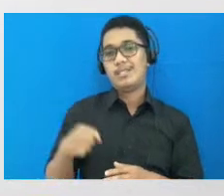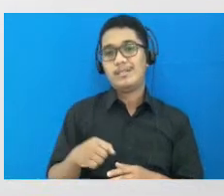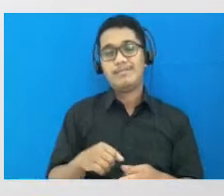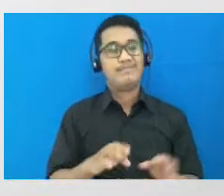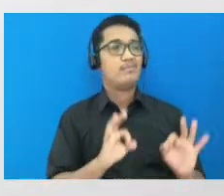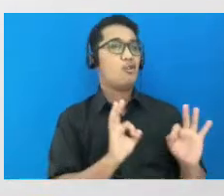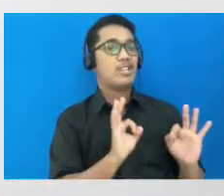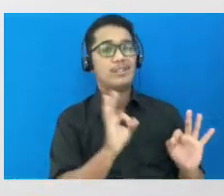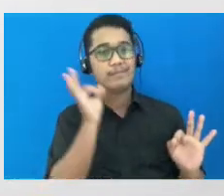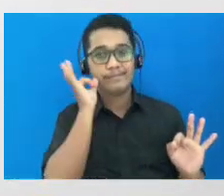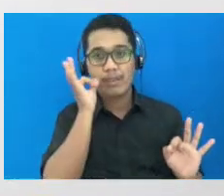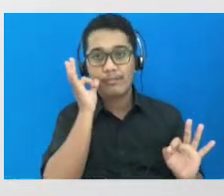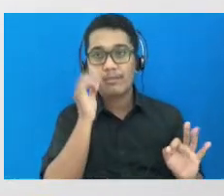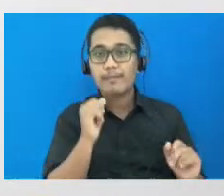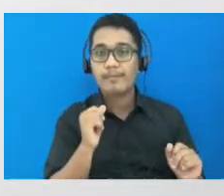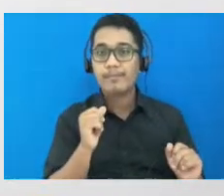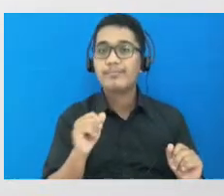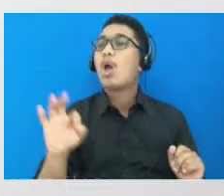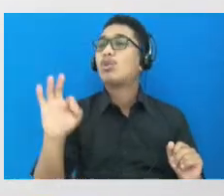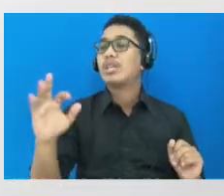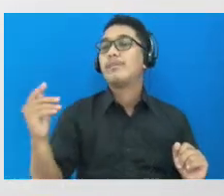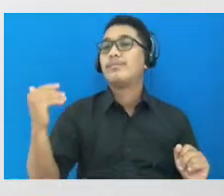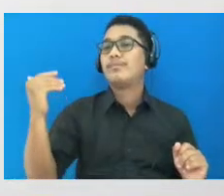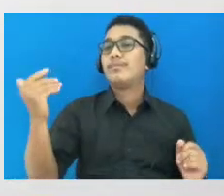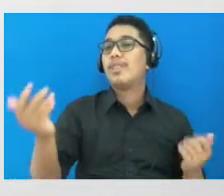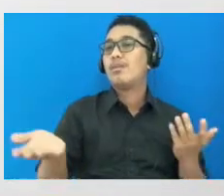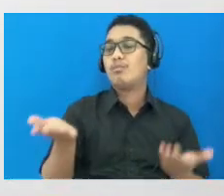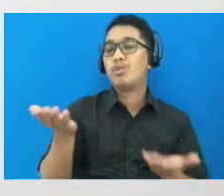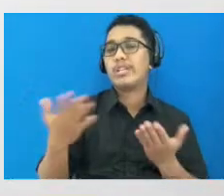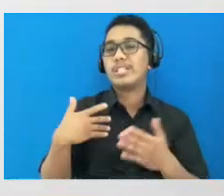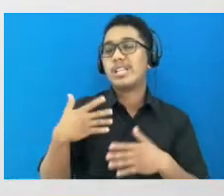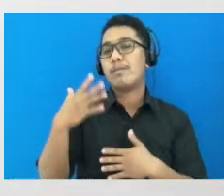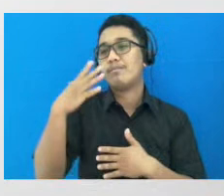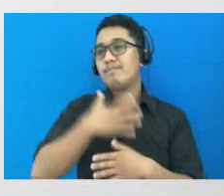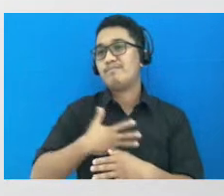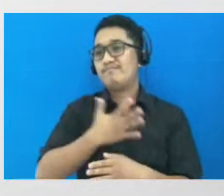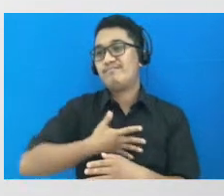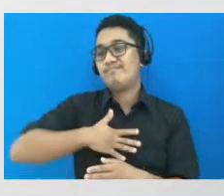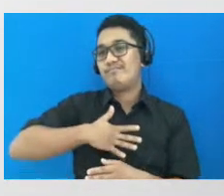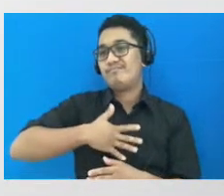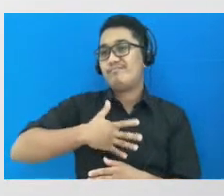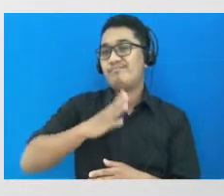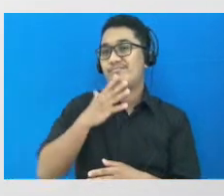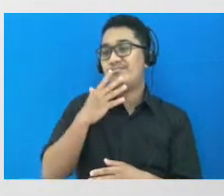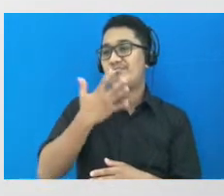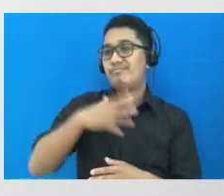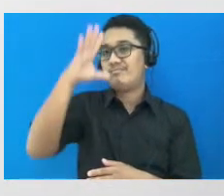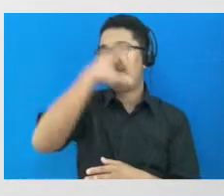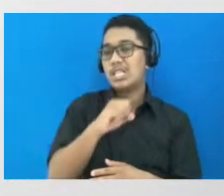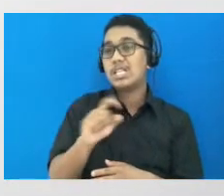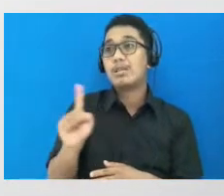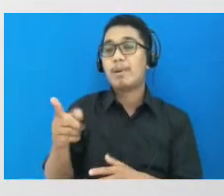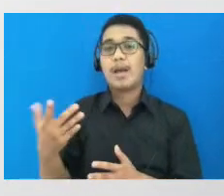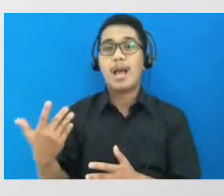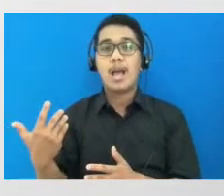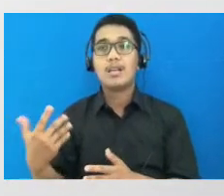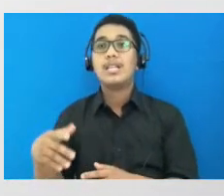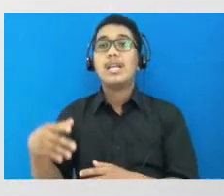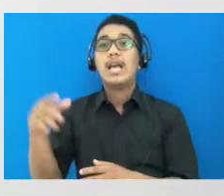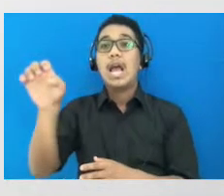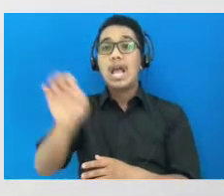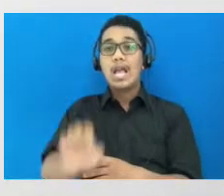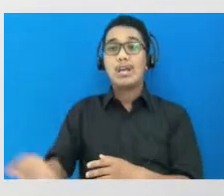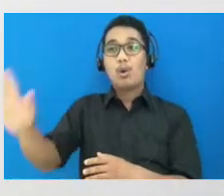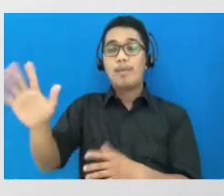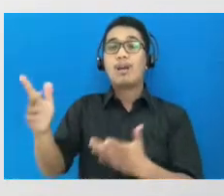Oke, saya mungkin juga penasaran nih, karena di Eropa sana sudah punya aturan yang berjalan 3 tahun